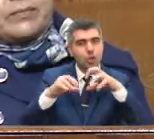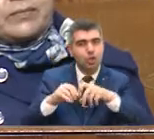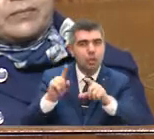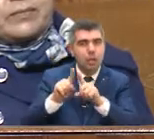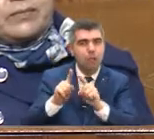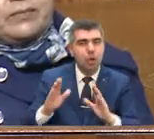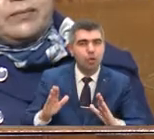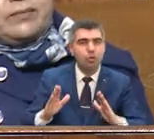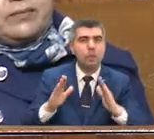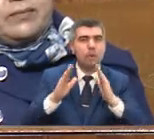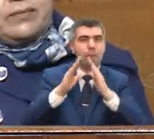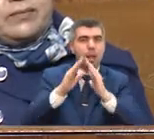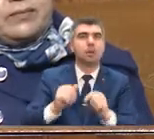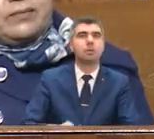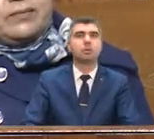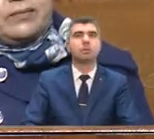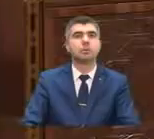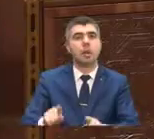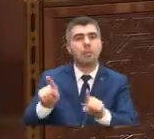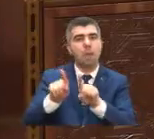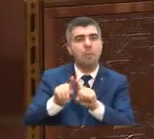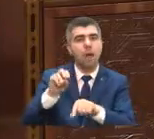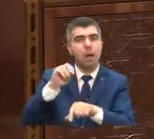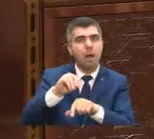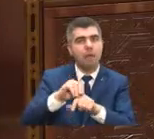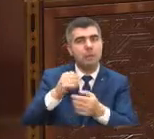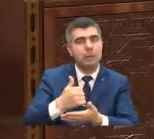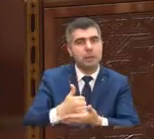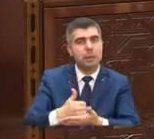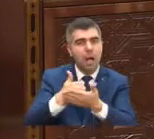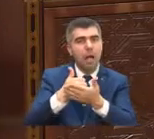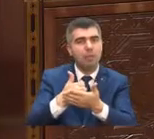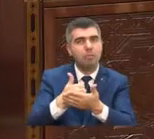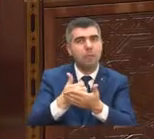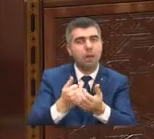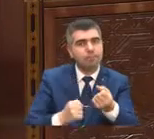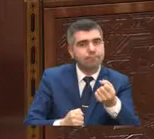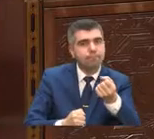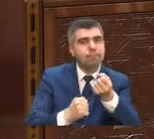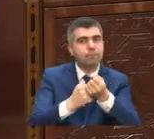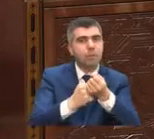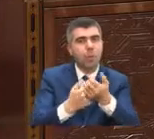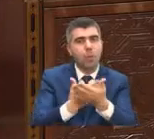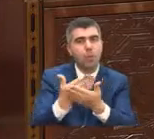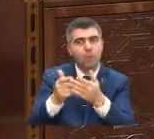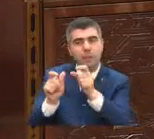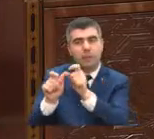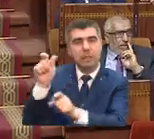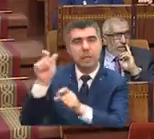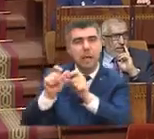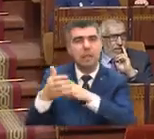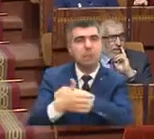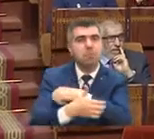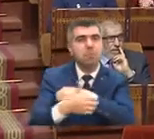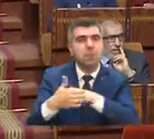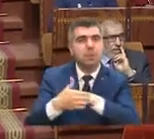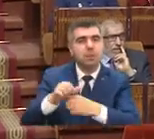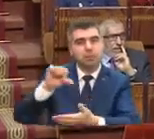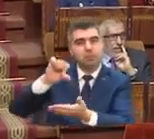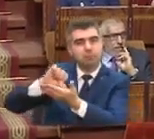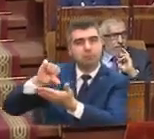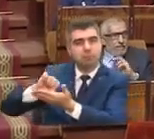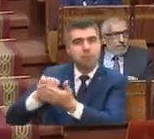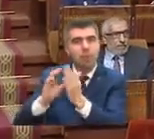الجبلية، وكذلك المساعدات والدعم الذي ستوفره للساكنة المعوزة بهذه المناطق.